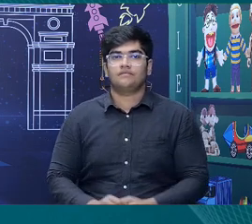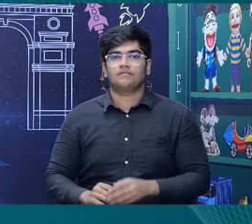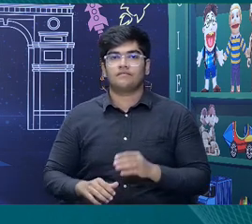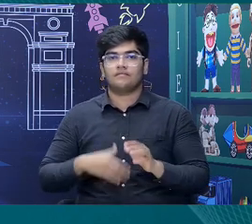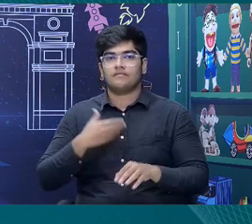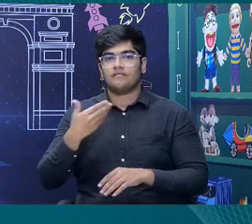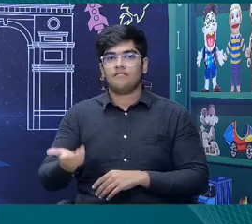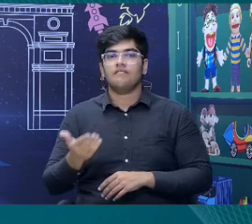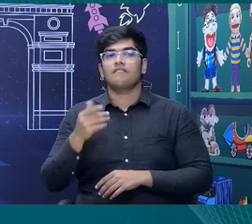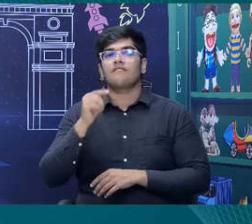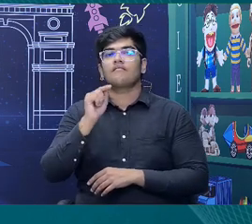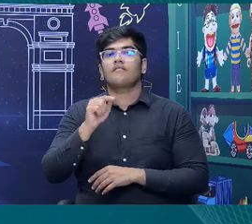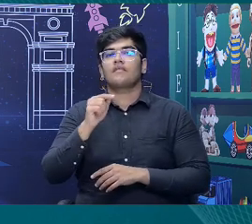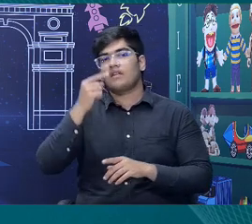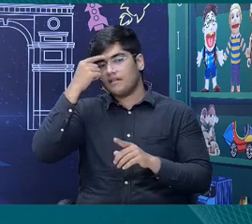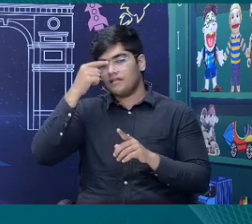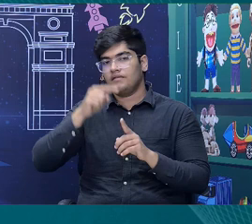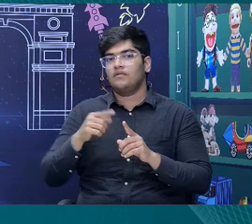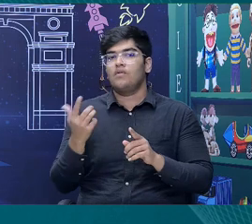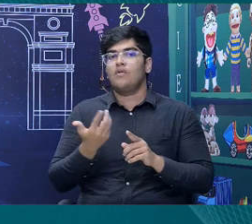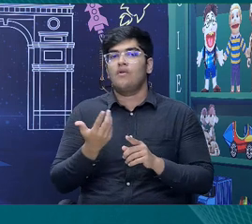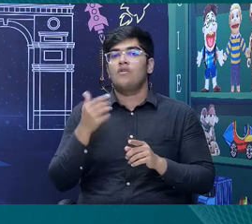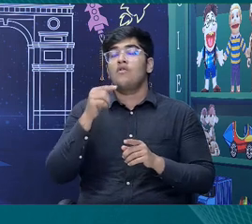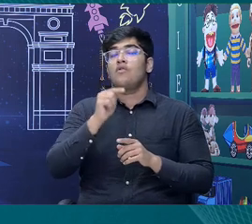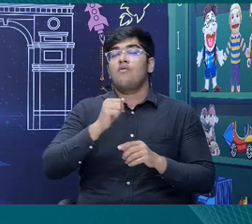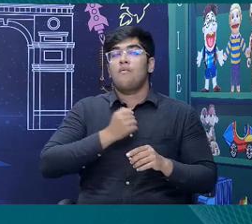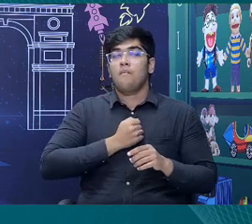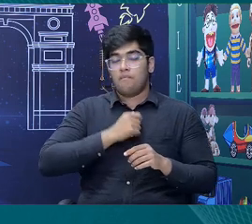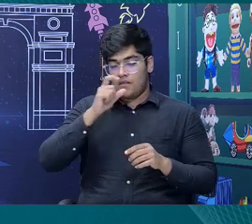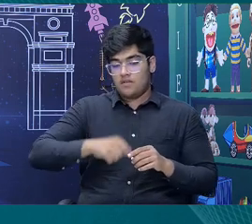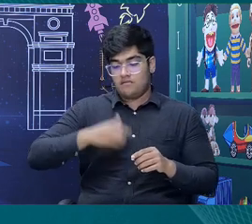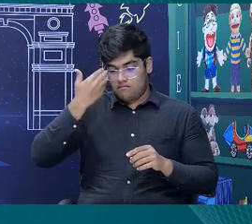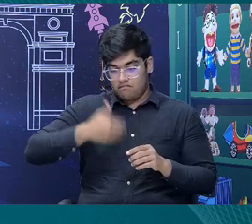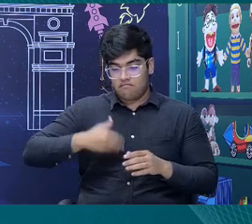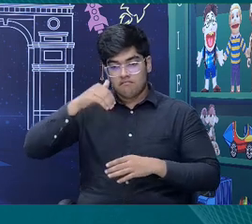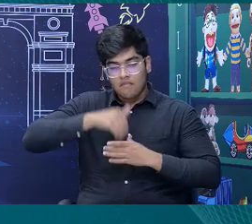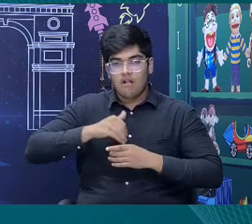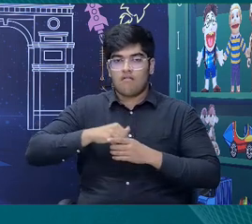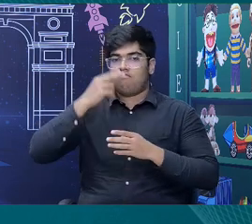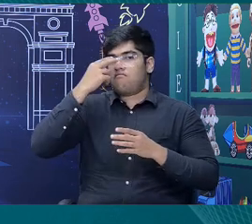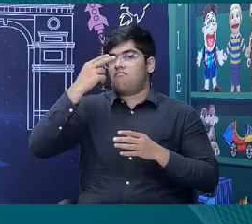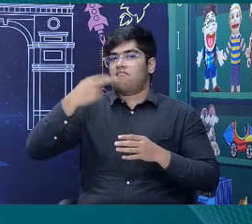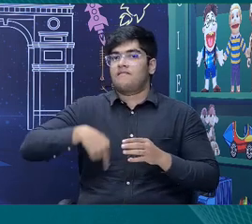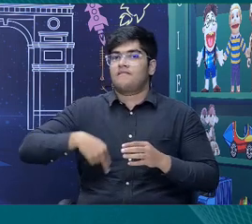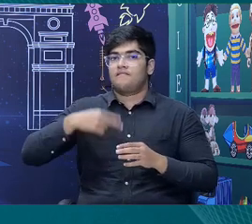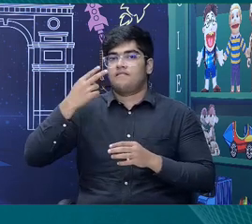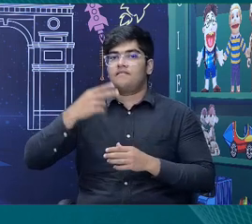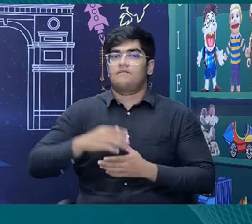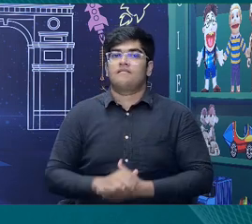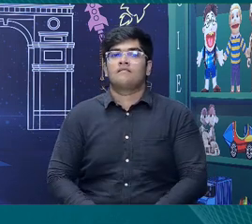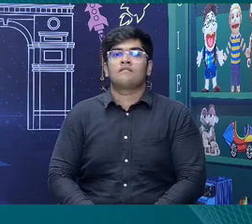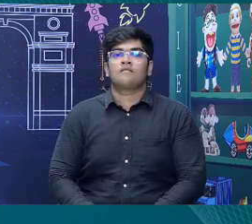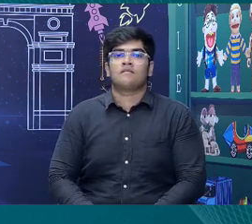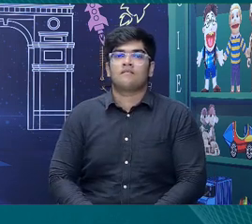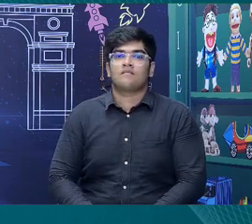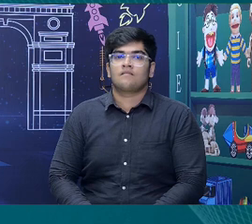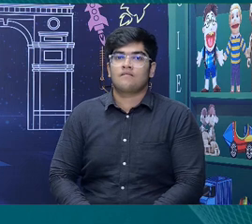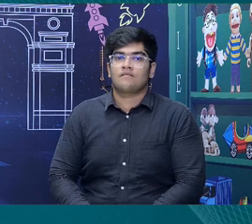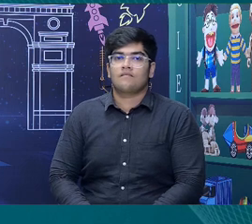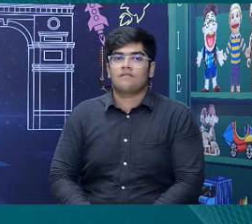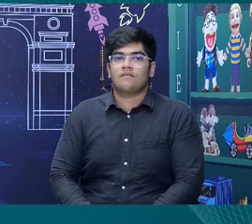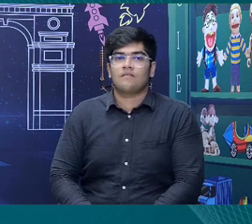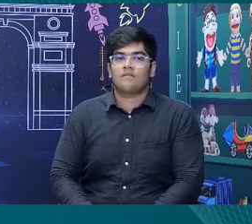इमोशनल इनसाइट क्या होता है बेनिफिट क्या है साइकोडायनेमिक थेरेपी का क्लाइंट के लिए जब वो अपनी सारी चीजें थेरेपिस्ट को बता रहा है जो भी उसके मन